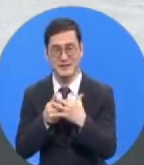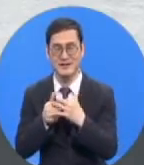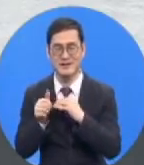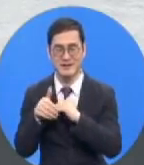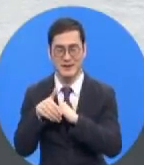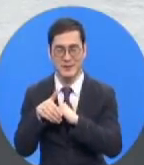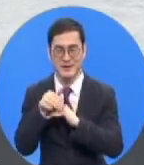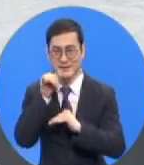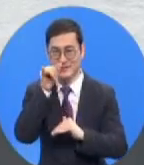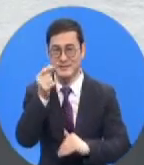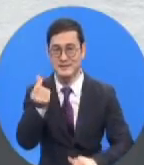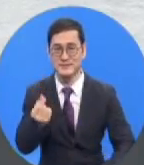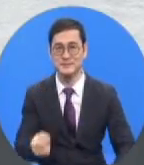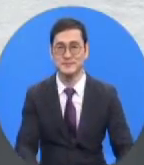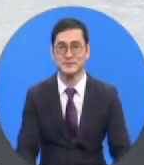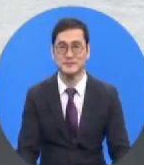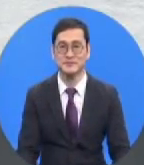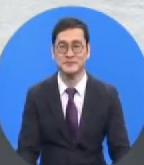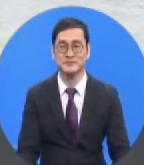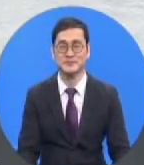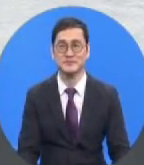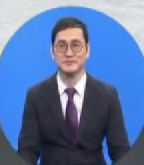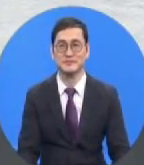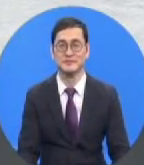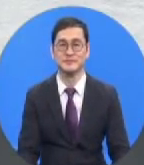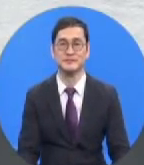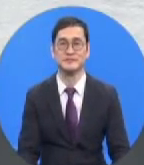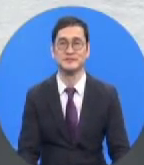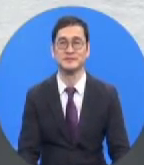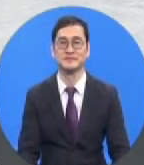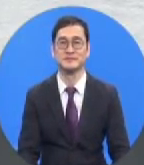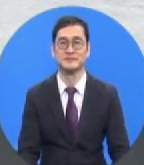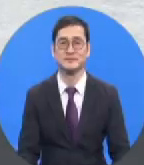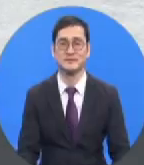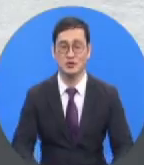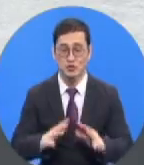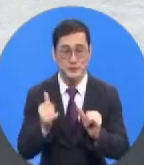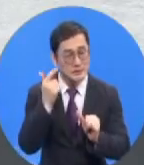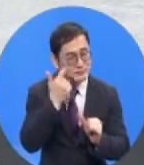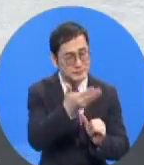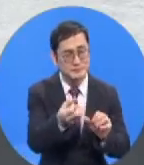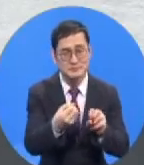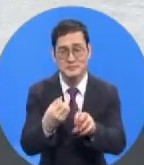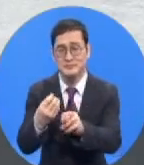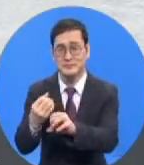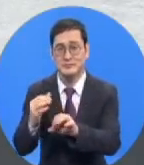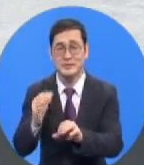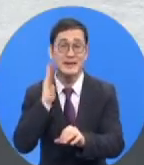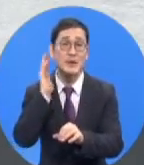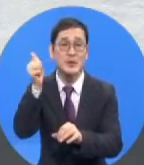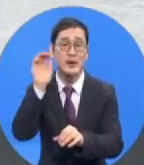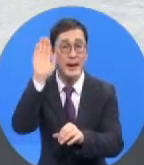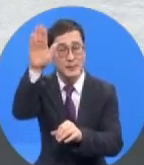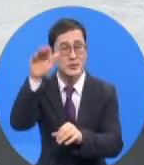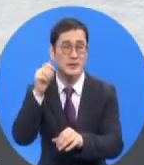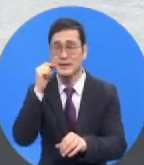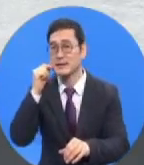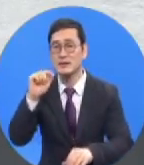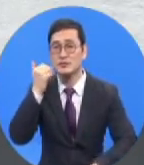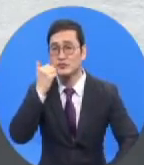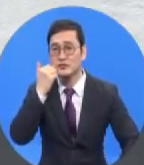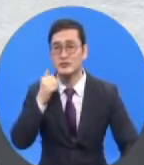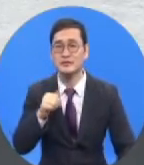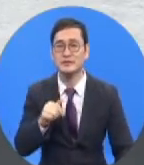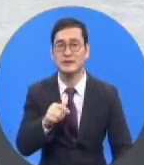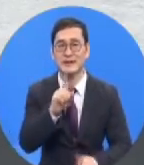네. 지금 보면은 또 윤석열 검찰총장보다도 이재명 지사가 또 더 높이 지지율이 나온